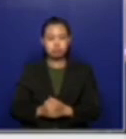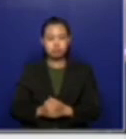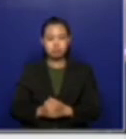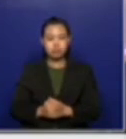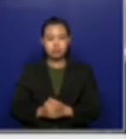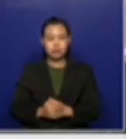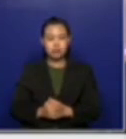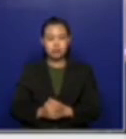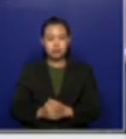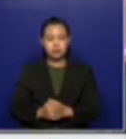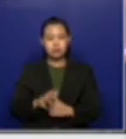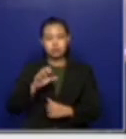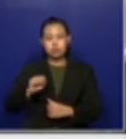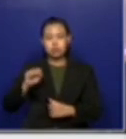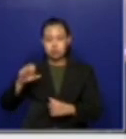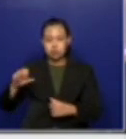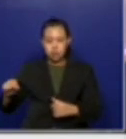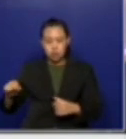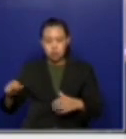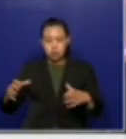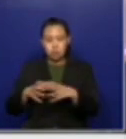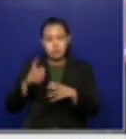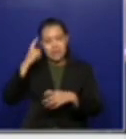คฝ่ายค้านอภิปรายนายก